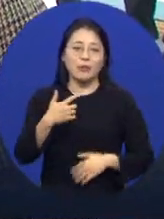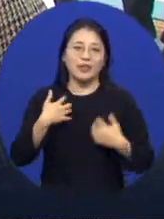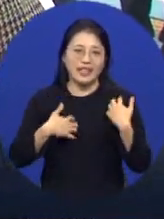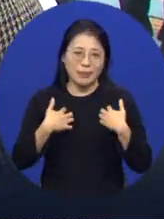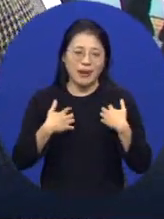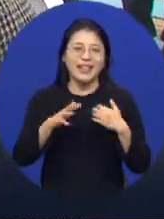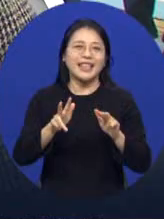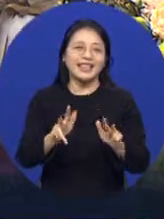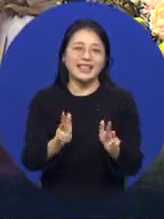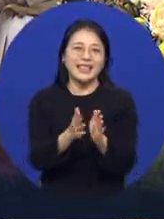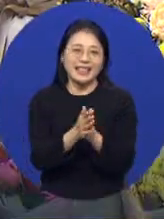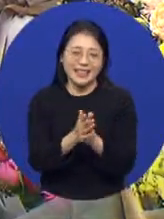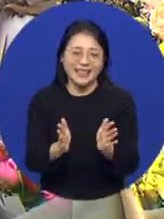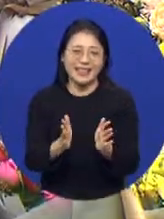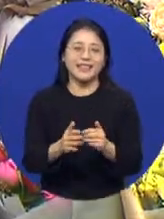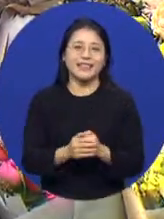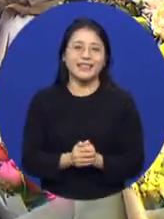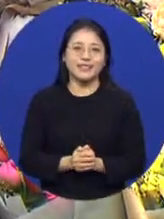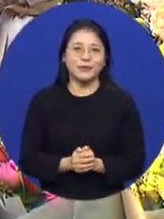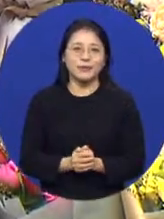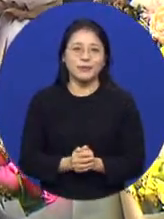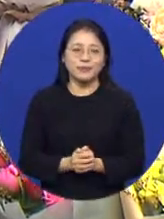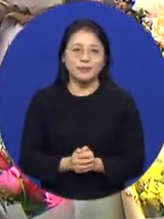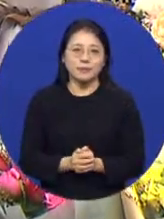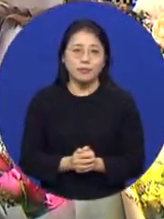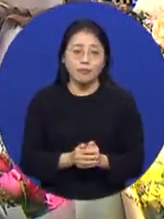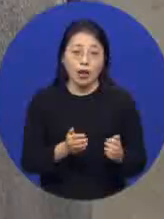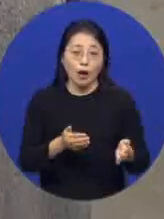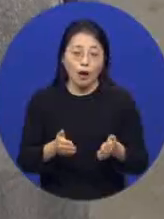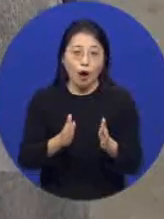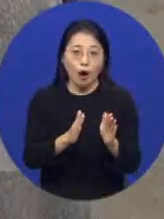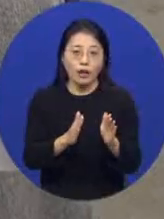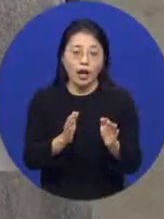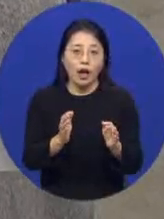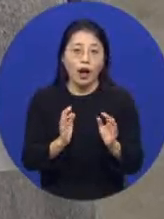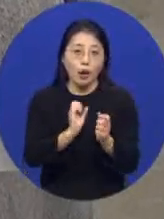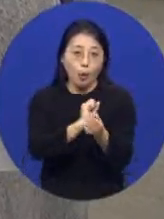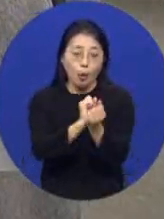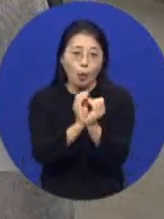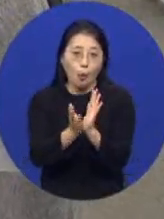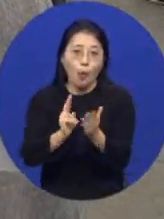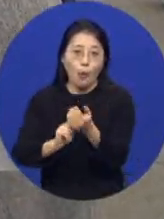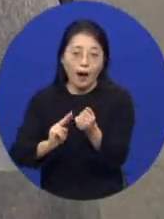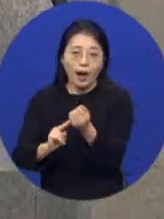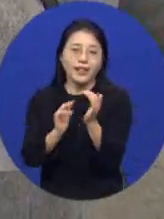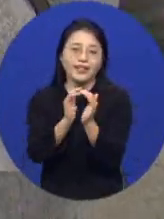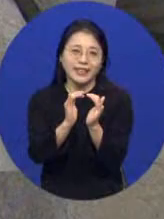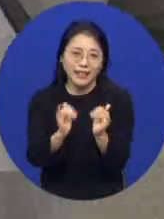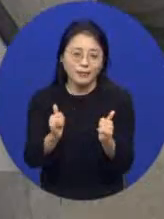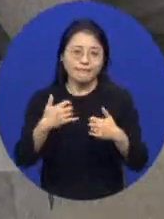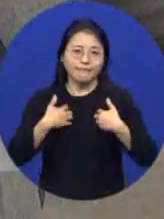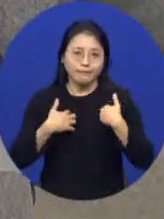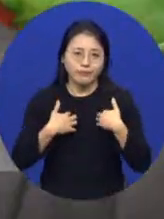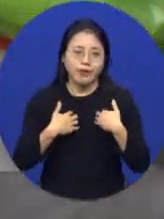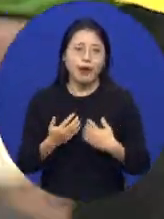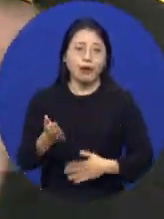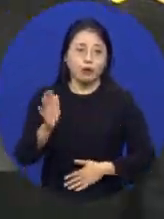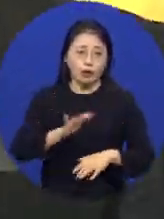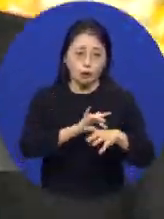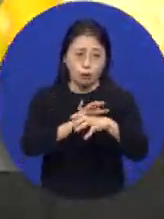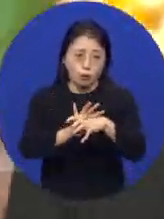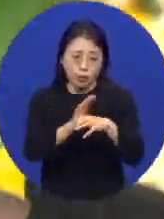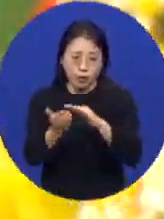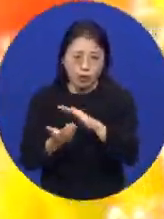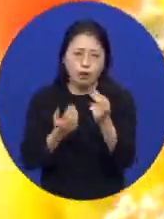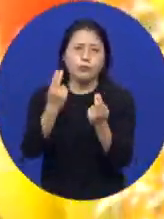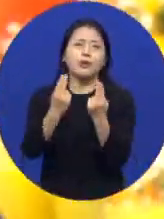출발이다. 열심히 하자, 아들. 거리의 화훼상인들도 모처럼 활기를 띄웠습니다. 하지만 코로나19 이전에